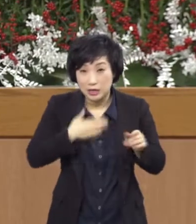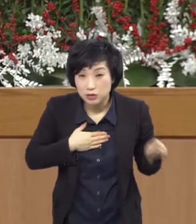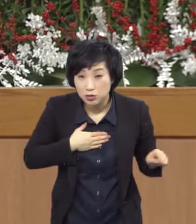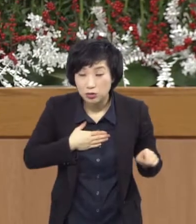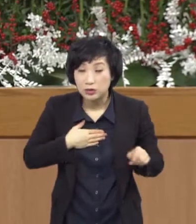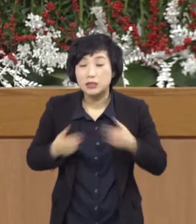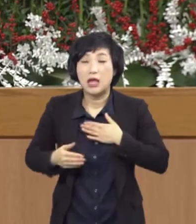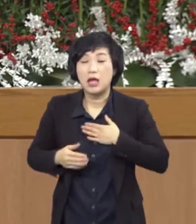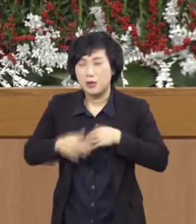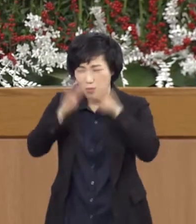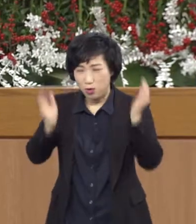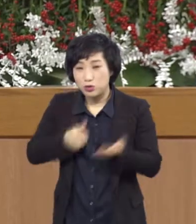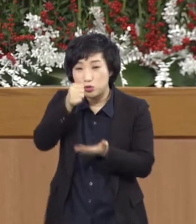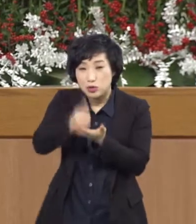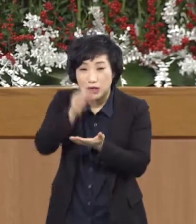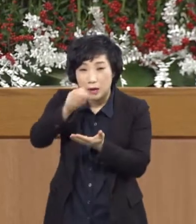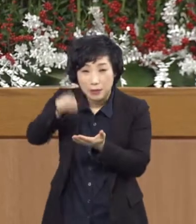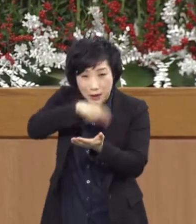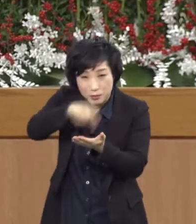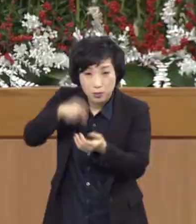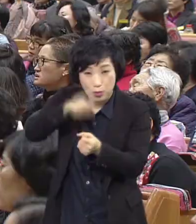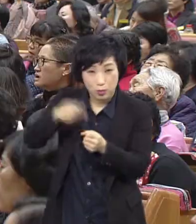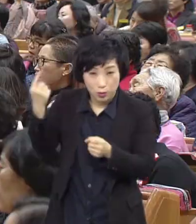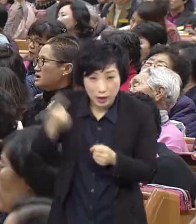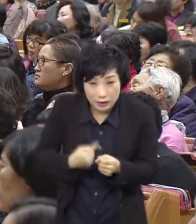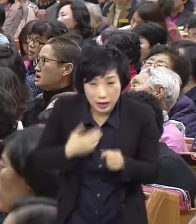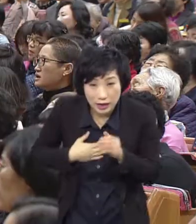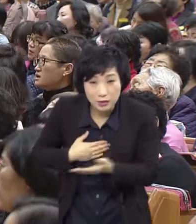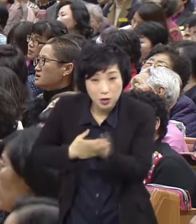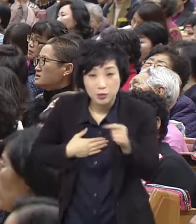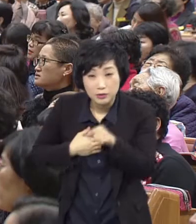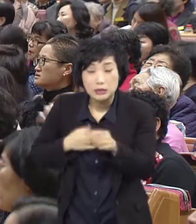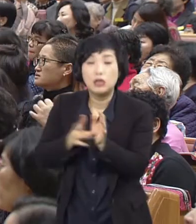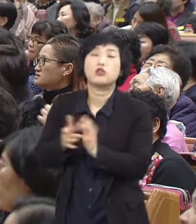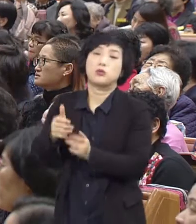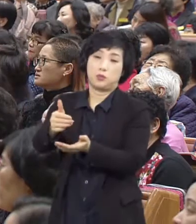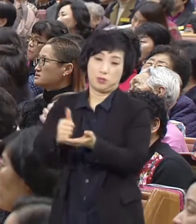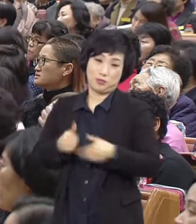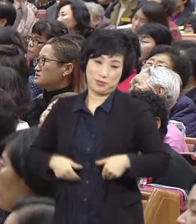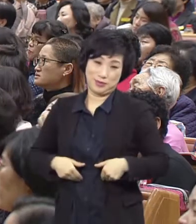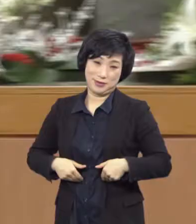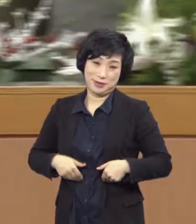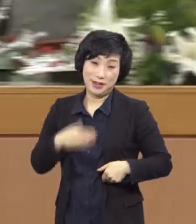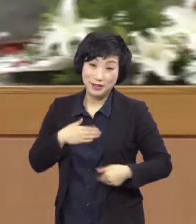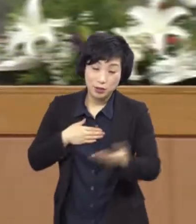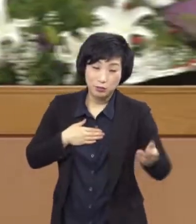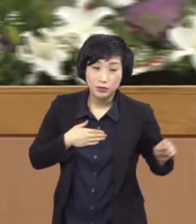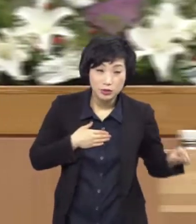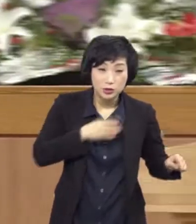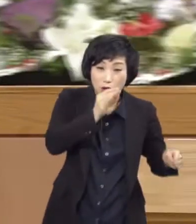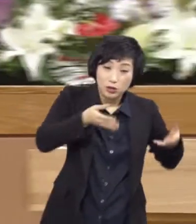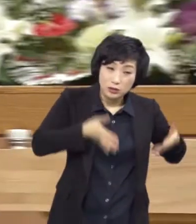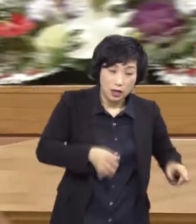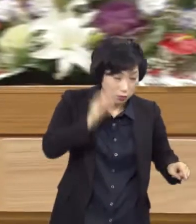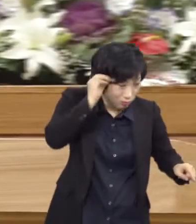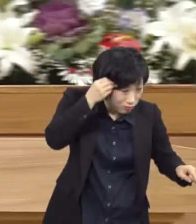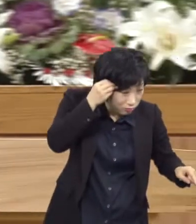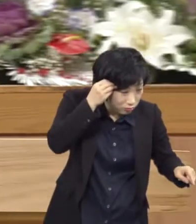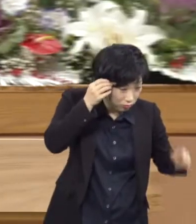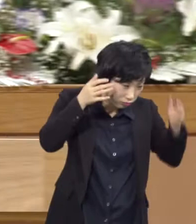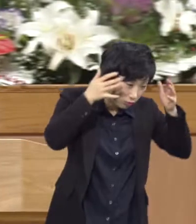죽으러 오셨으니 그것만 가지려 해야 된다. 왜 엉뚱한 성탄에 귀를 기울이고